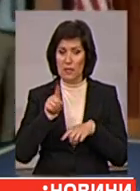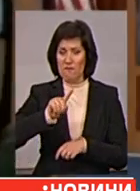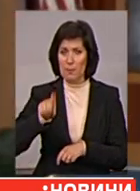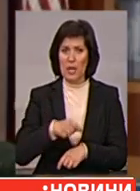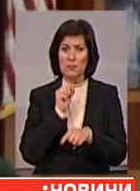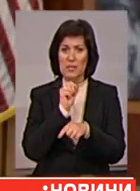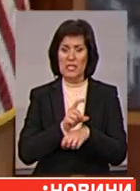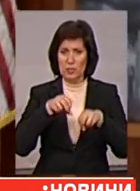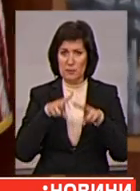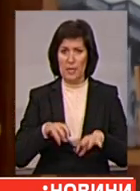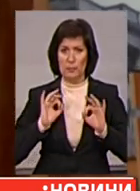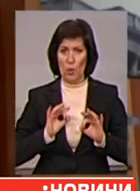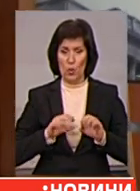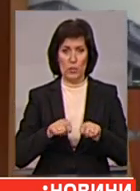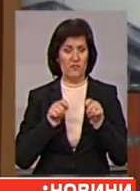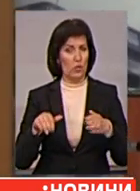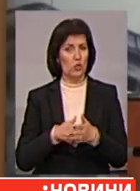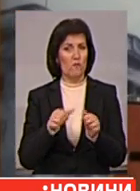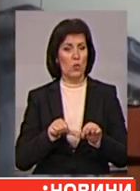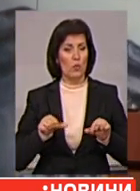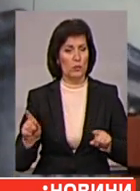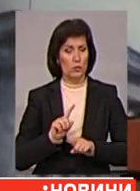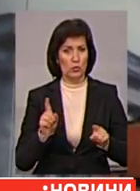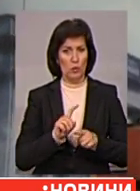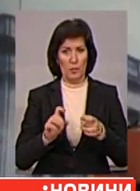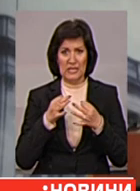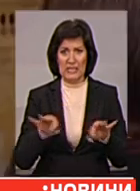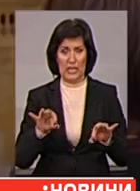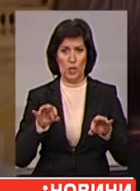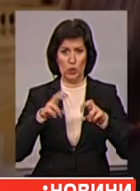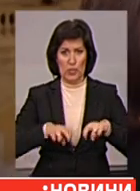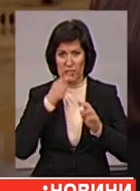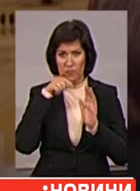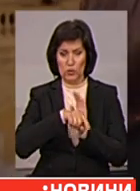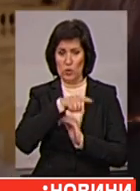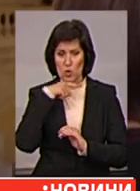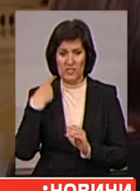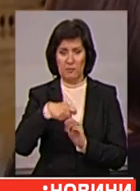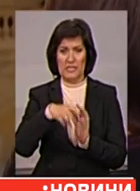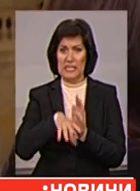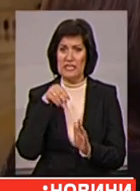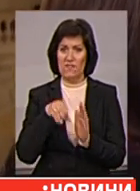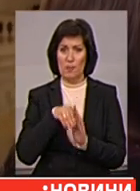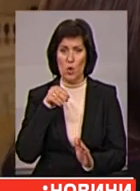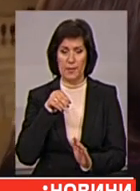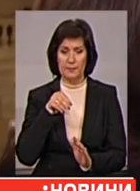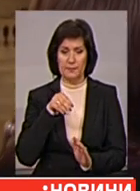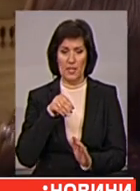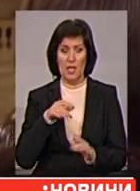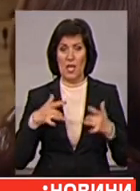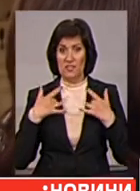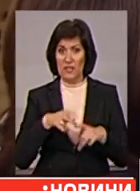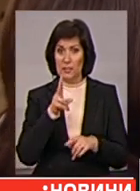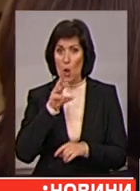вимагають призначити спецпрокурора і створити нову комісію, щоб незалежно розслідувати втручання Росії в президентські вибори.